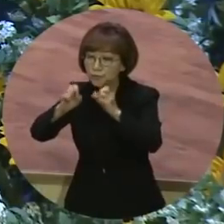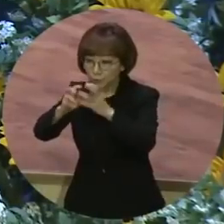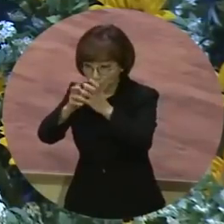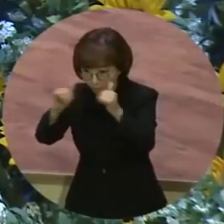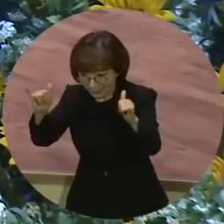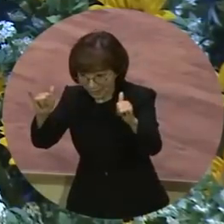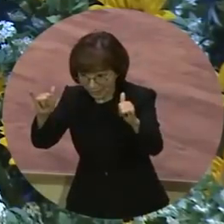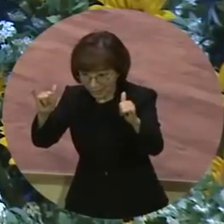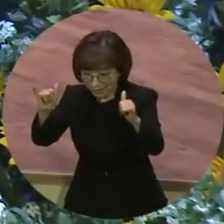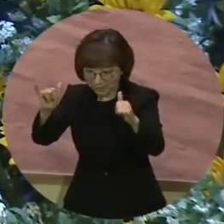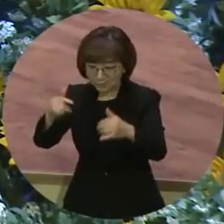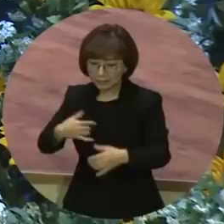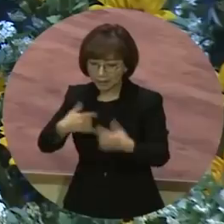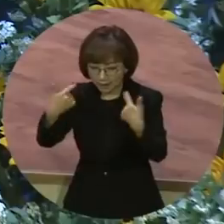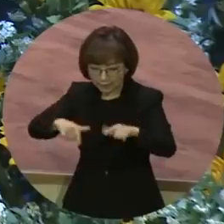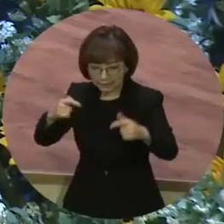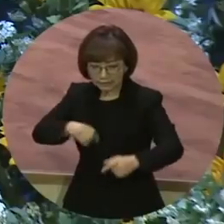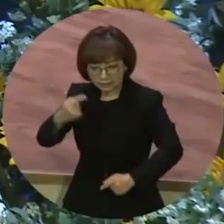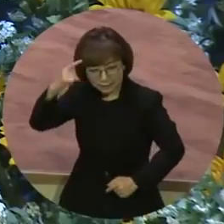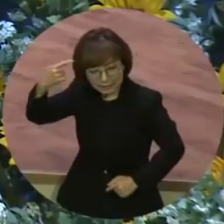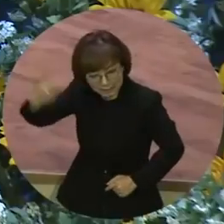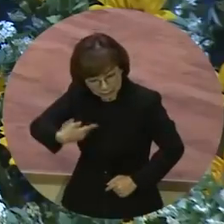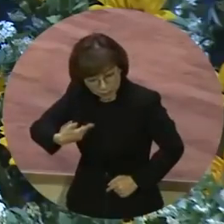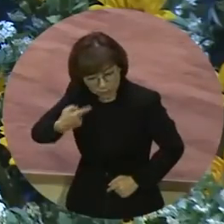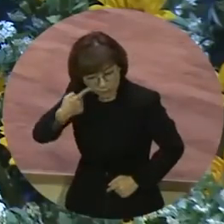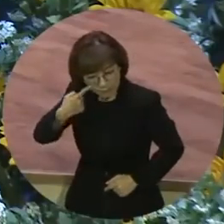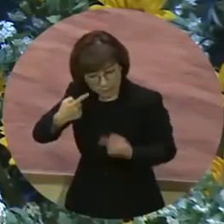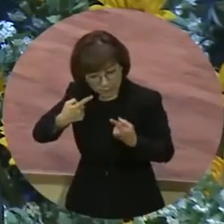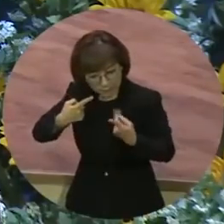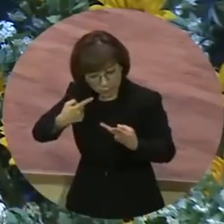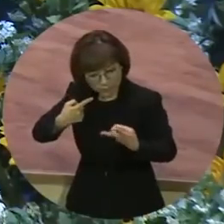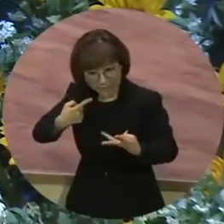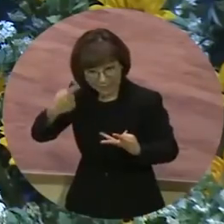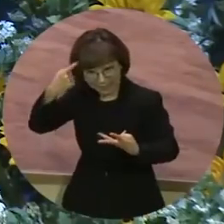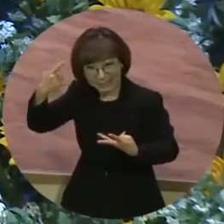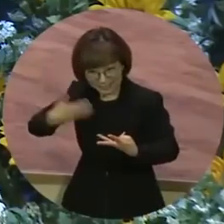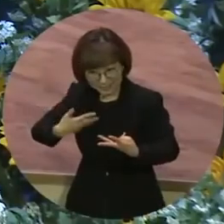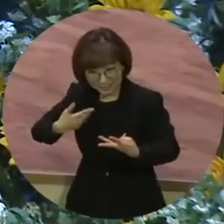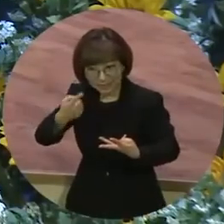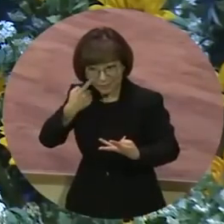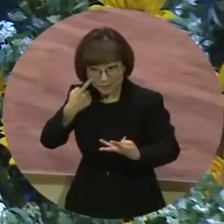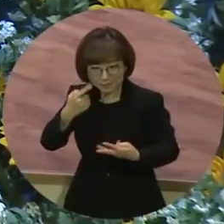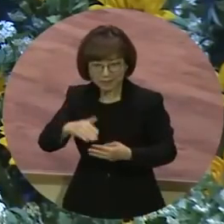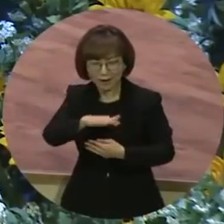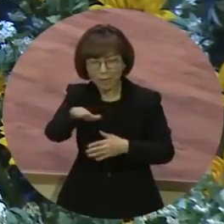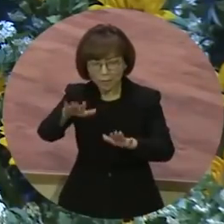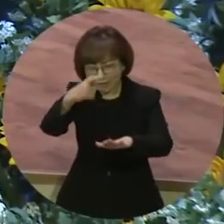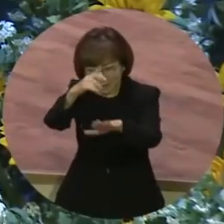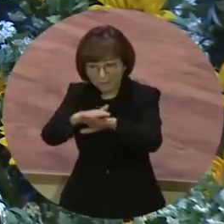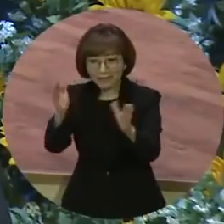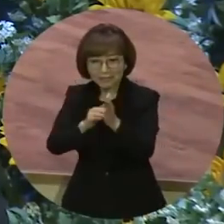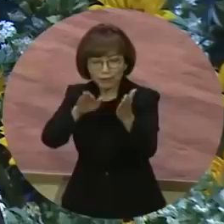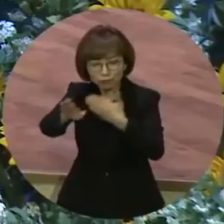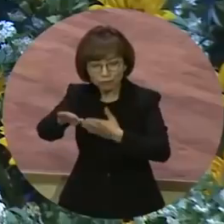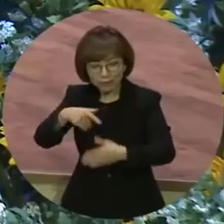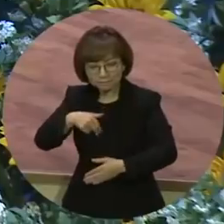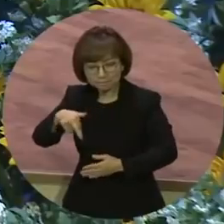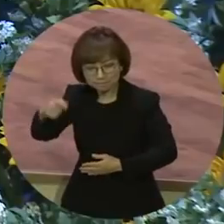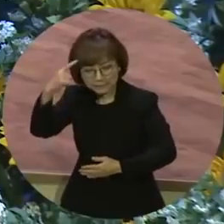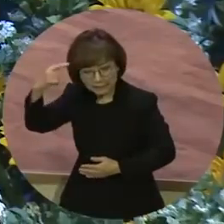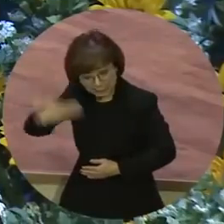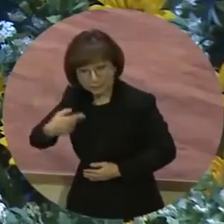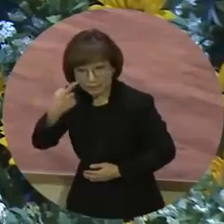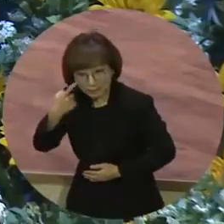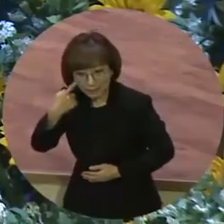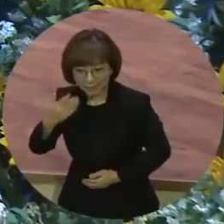모습은 열매 맺는 거예요. 성도 여러분, 예배를 마치고 가면서 이 세 가지 질문을 하면서 가시기 바랍니다. 나는 첫째,